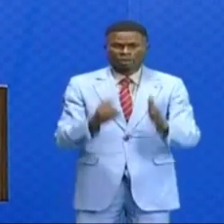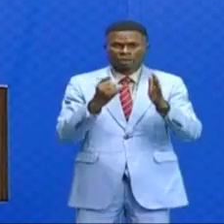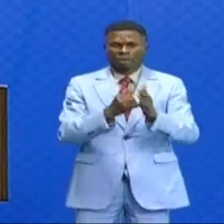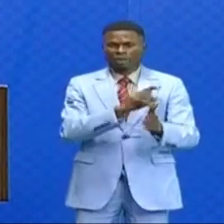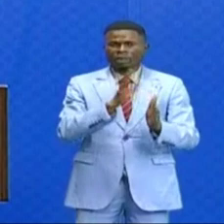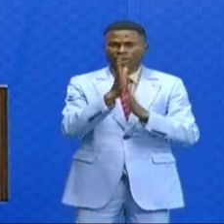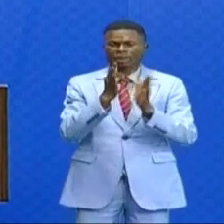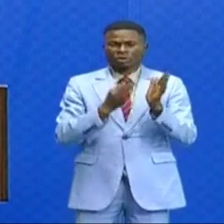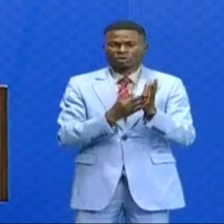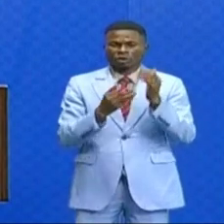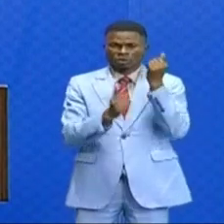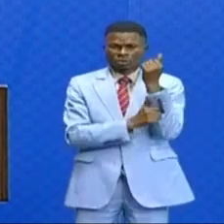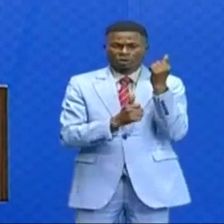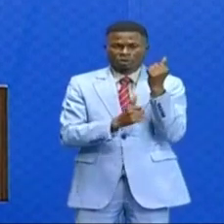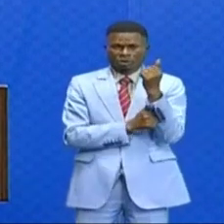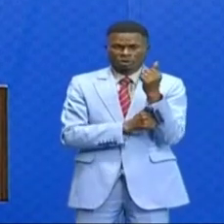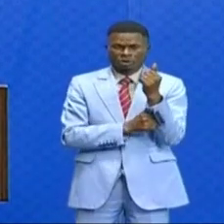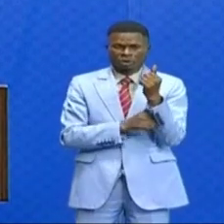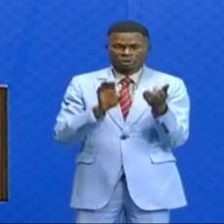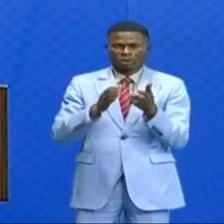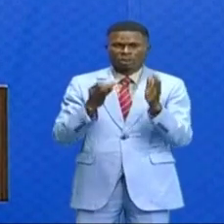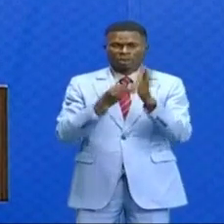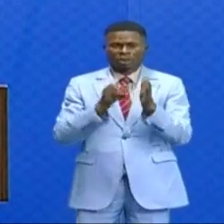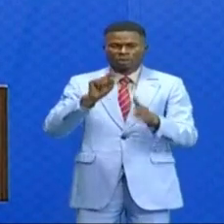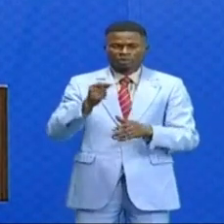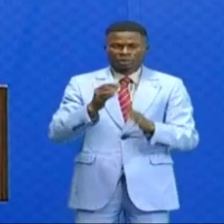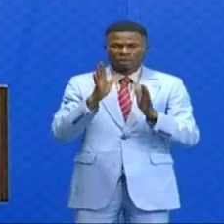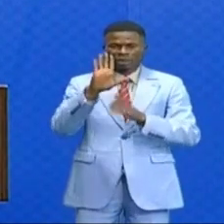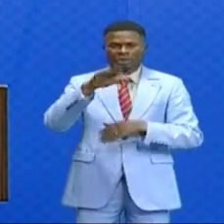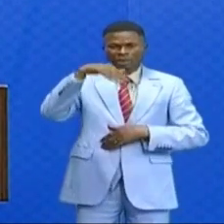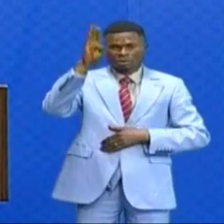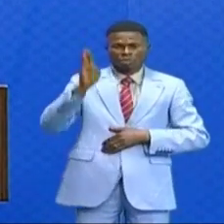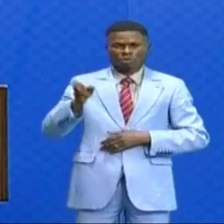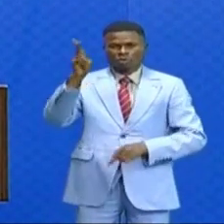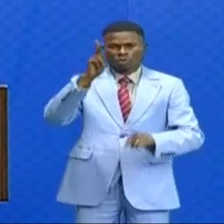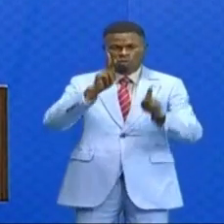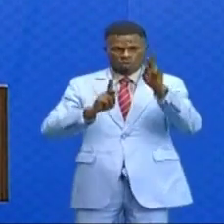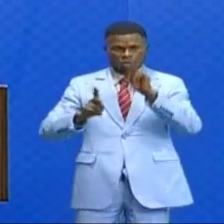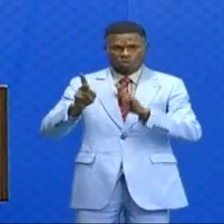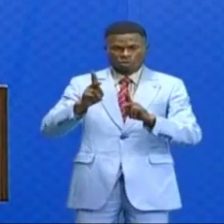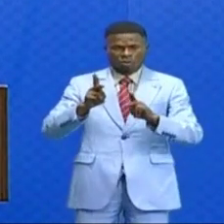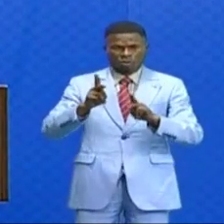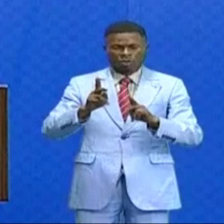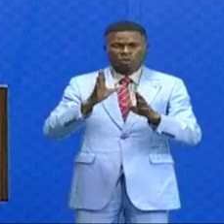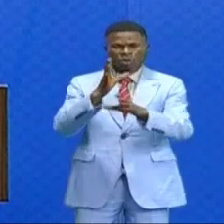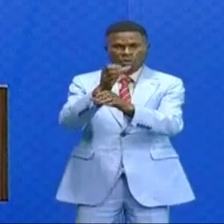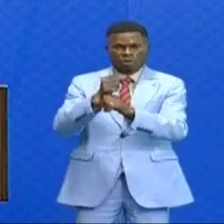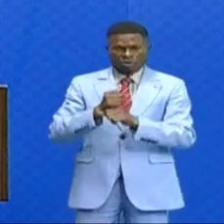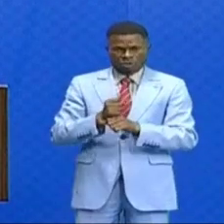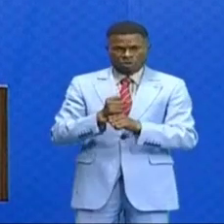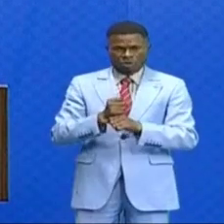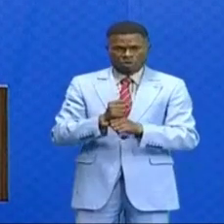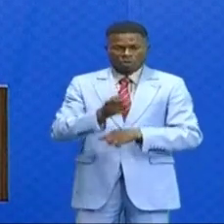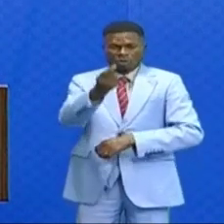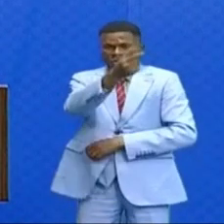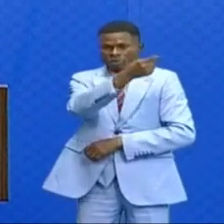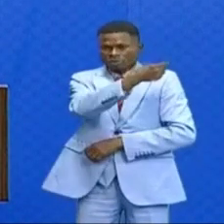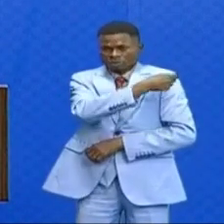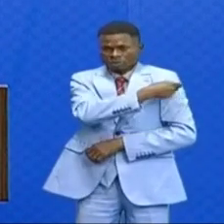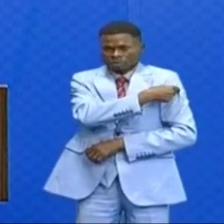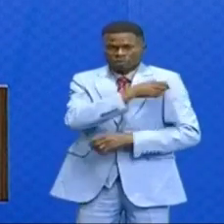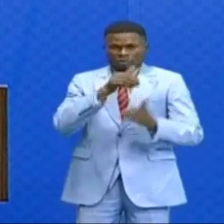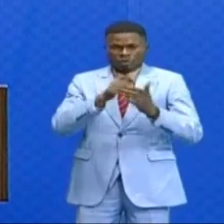3 806 618 personnes, soit environ 7,05% de la population, ont déjà reçu au moins une dose de vaccin contre